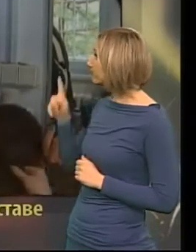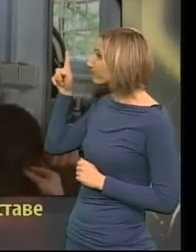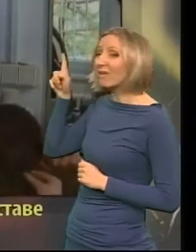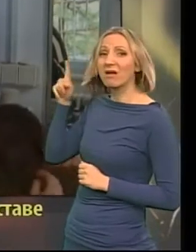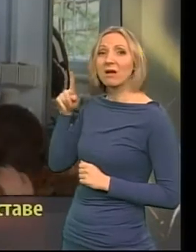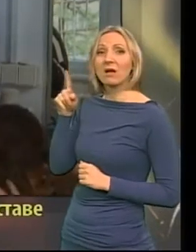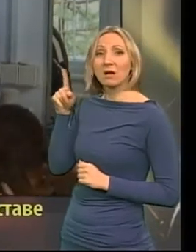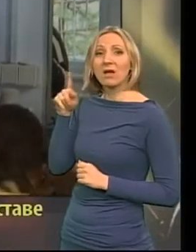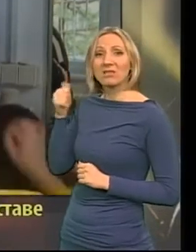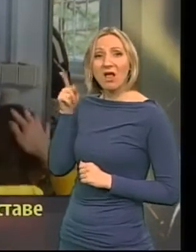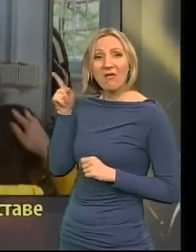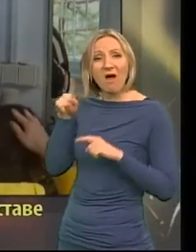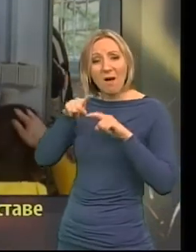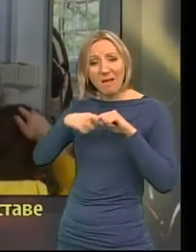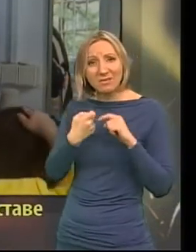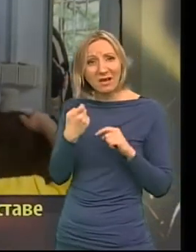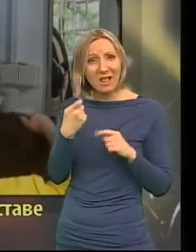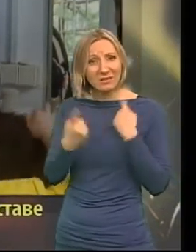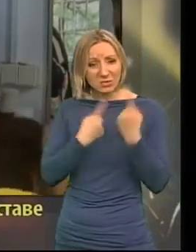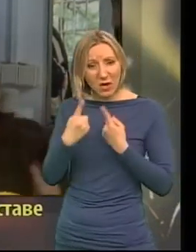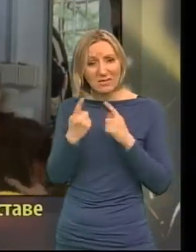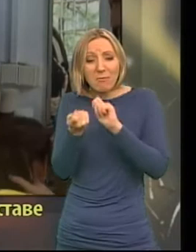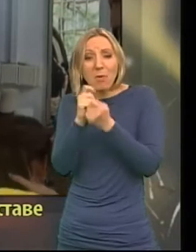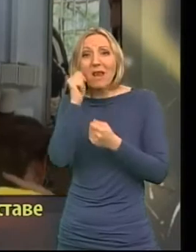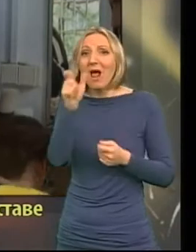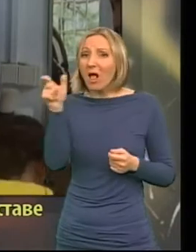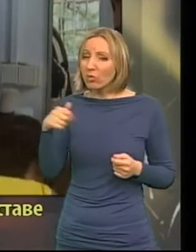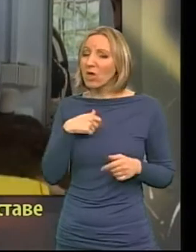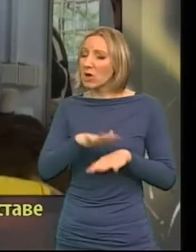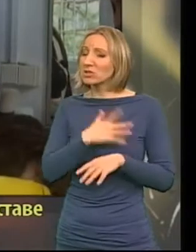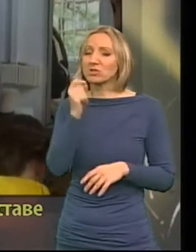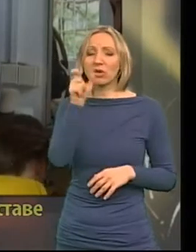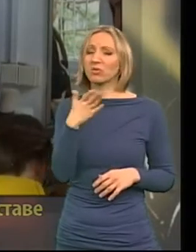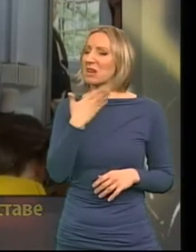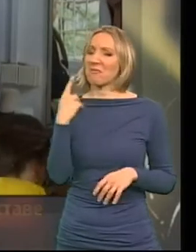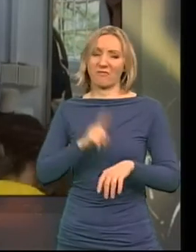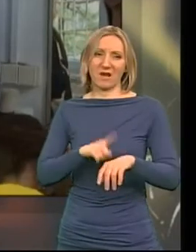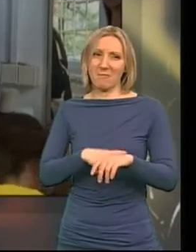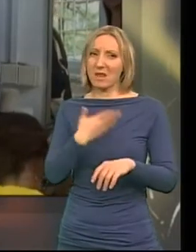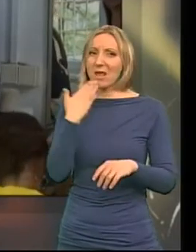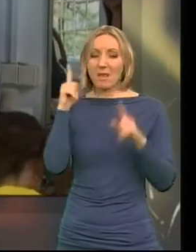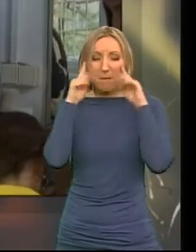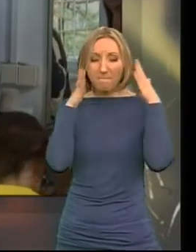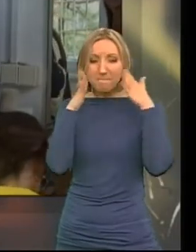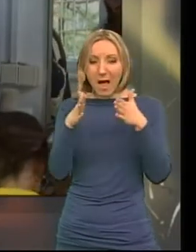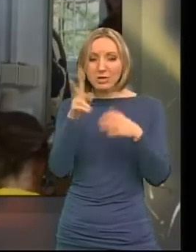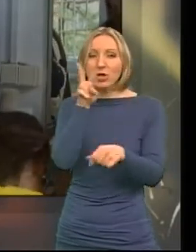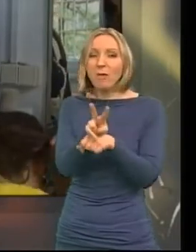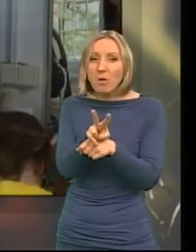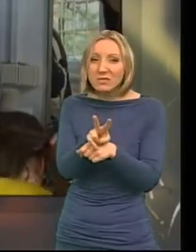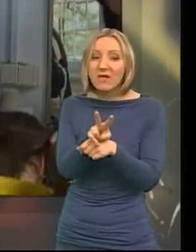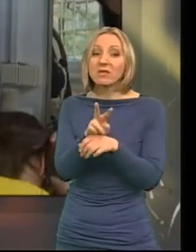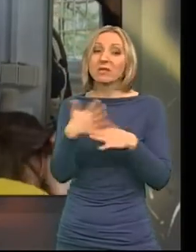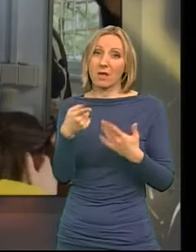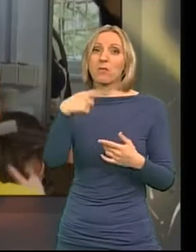situacija promenila ljude, ali osjećam da ljudi nemaju vremena i nemaju dovoljno tu pažnju da im posvete da bi